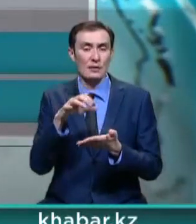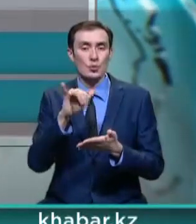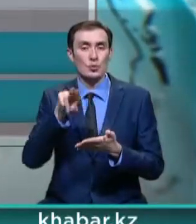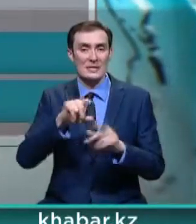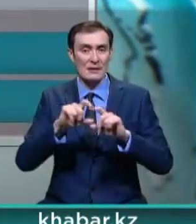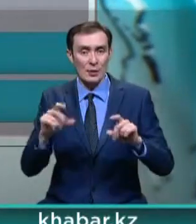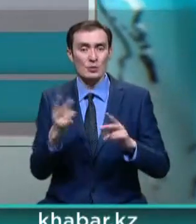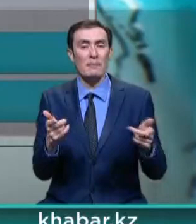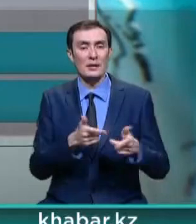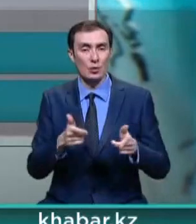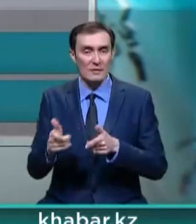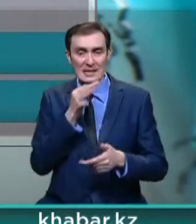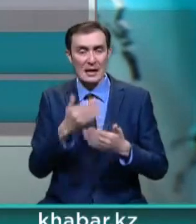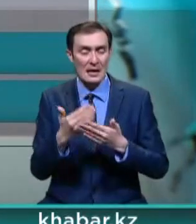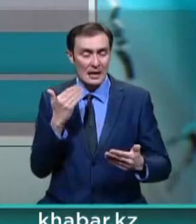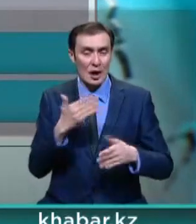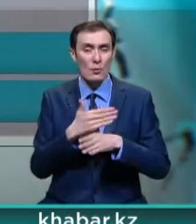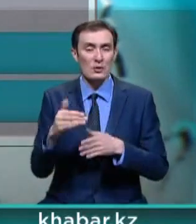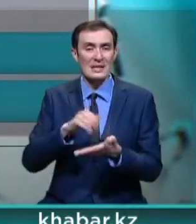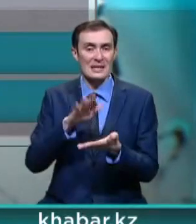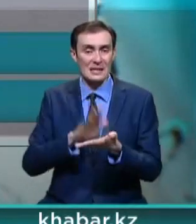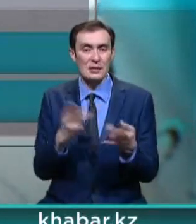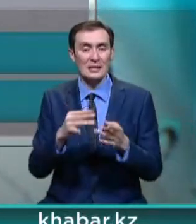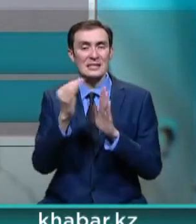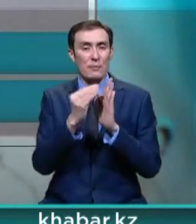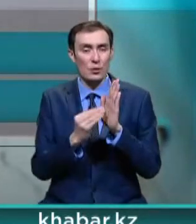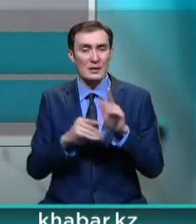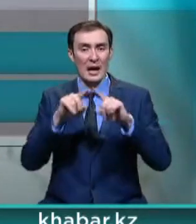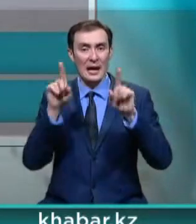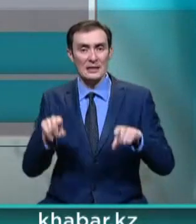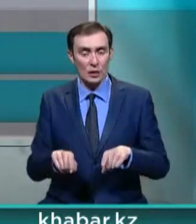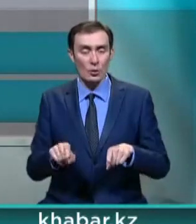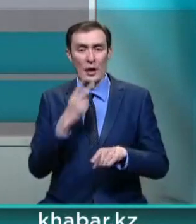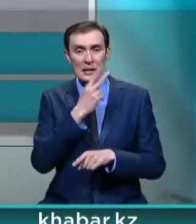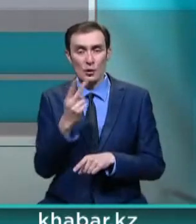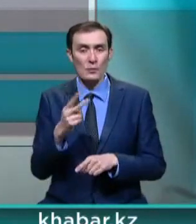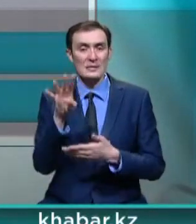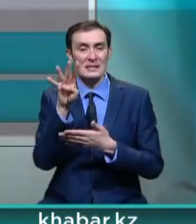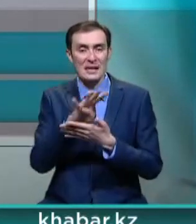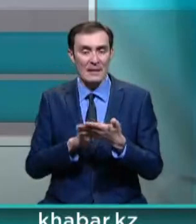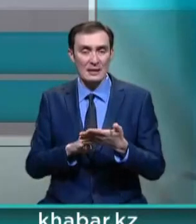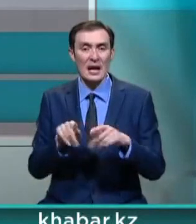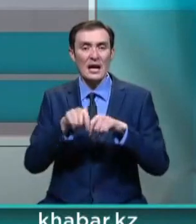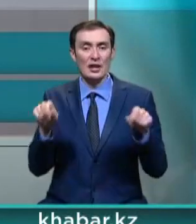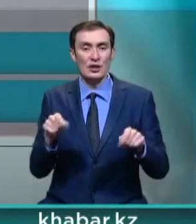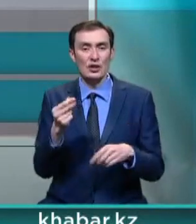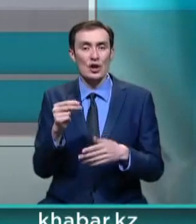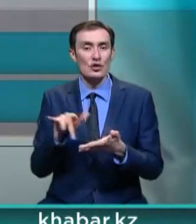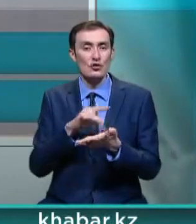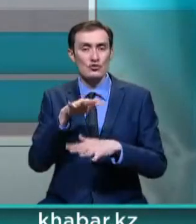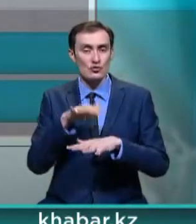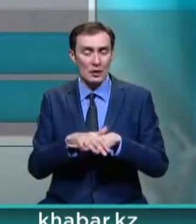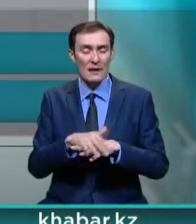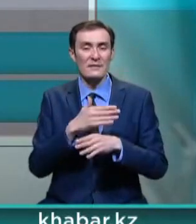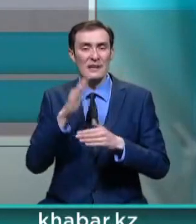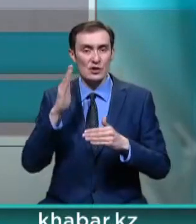поэтому приготовьте документ заранее. После регистрации нужно заполнить анкету, ознакомиться с заявлением на открытие счета. В